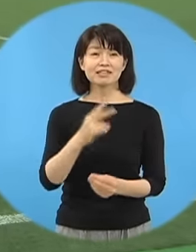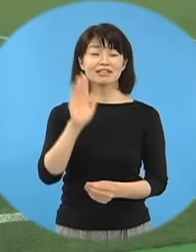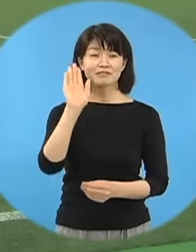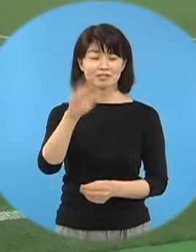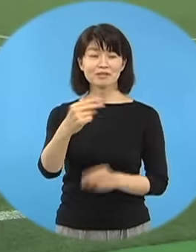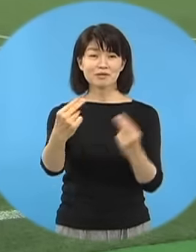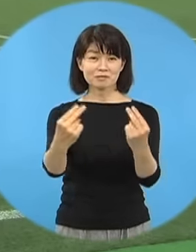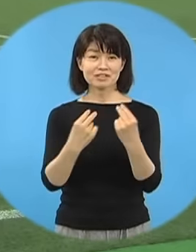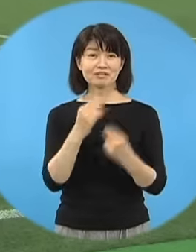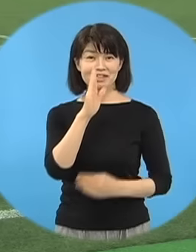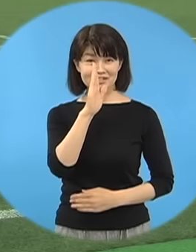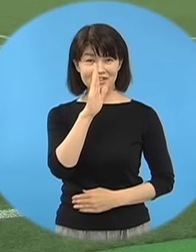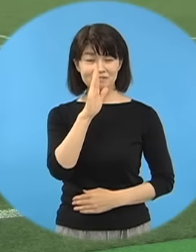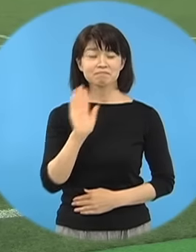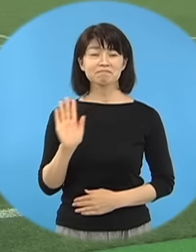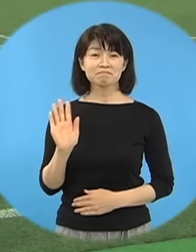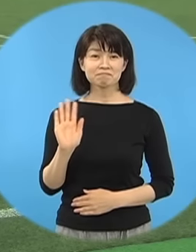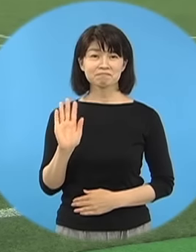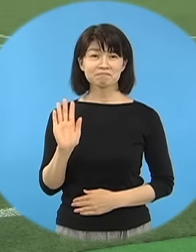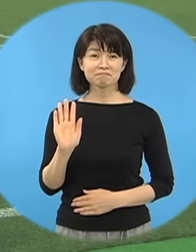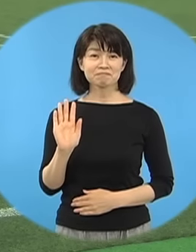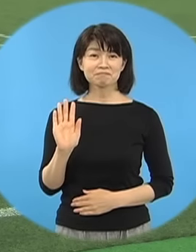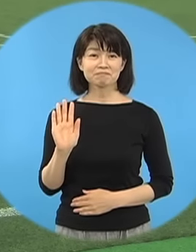是非ご覧くださいさようなら